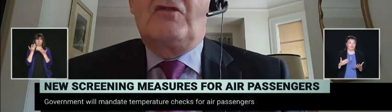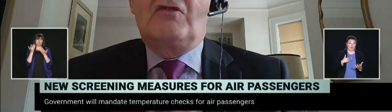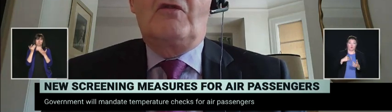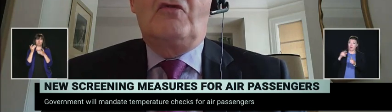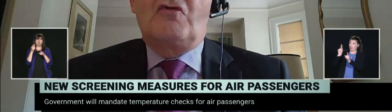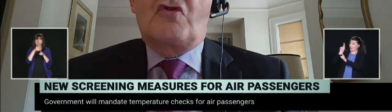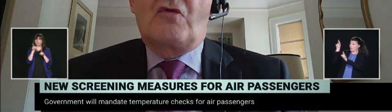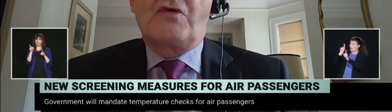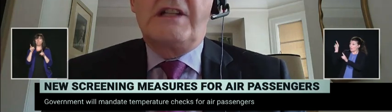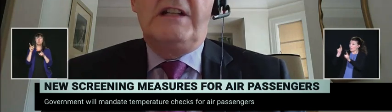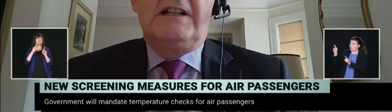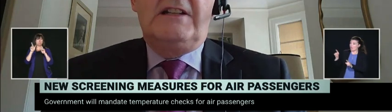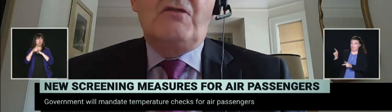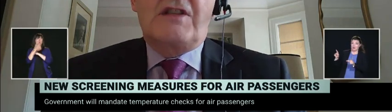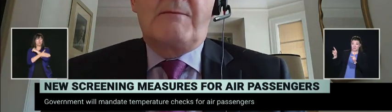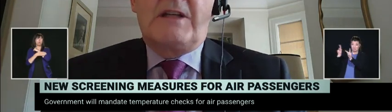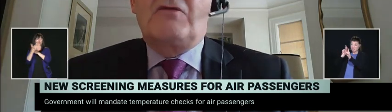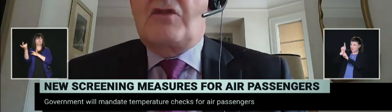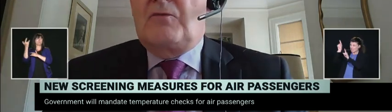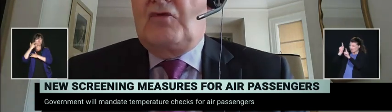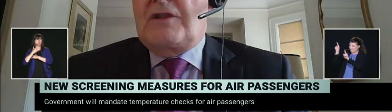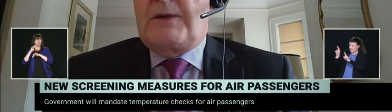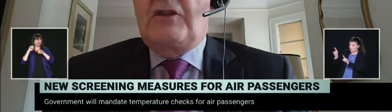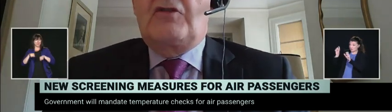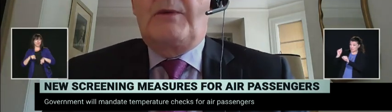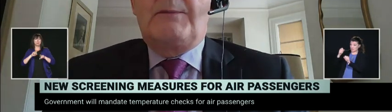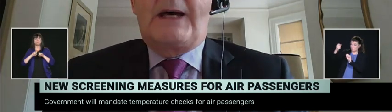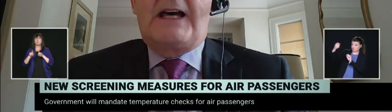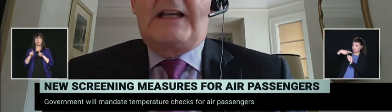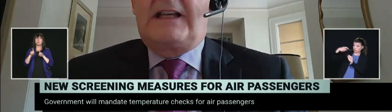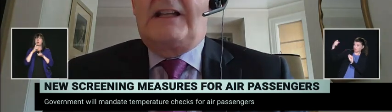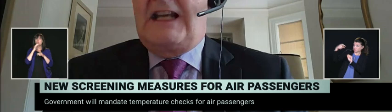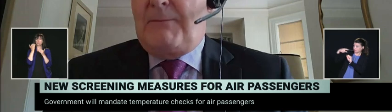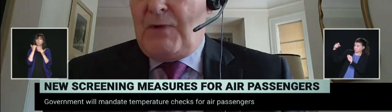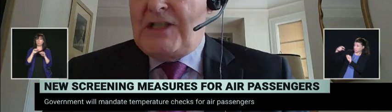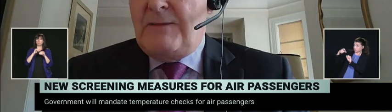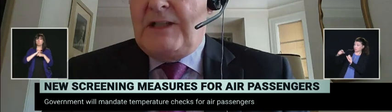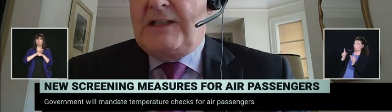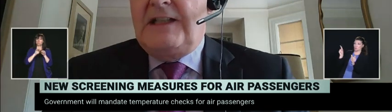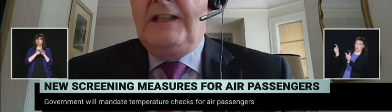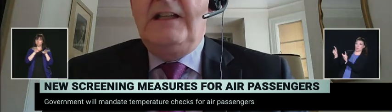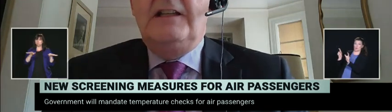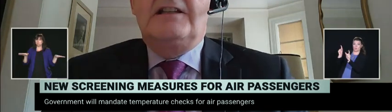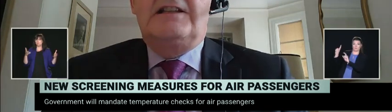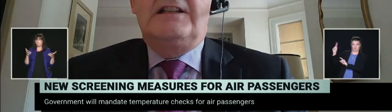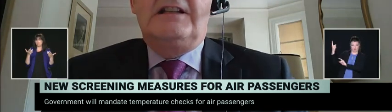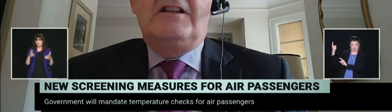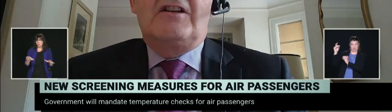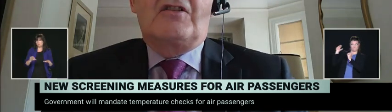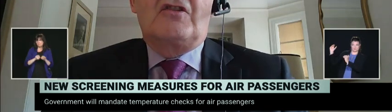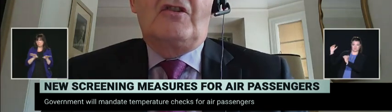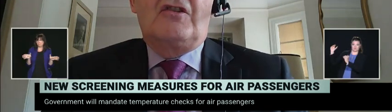c'est une chose. Et deuxièmement, nous sommes tous préoccupés par la possibilité